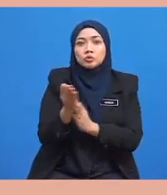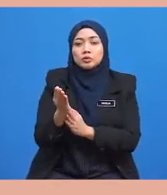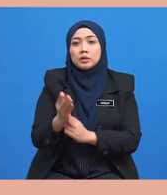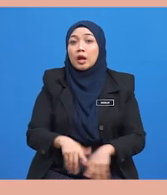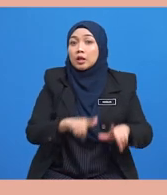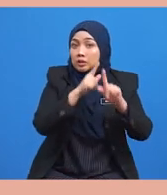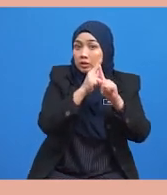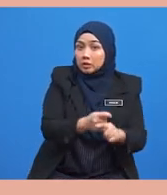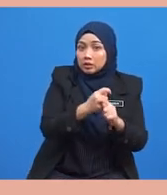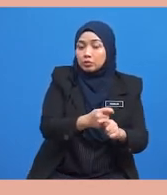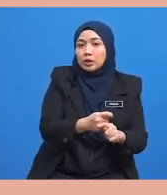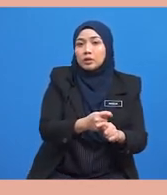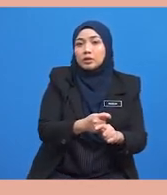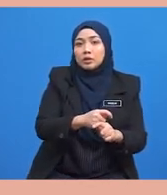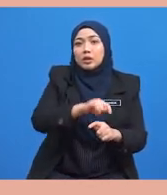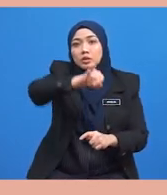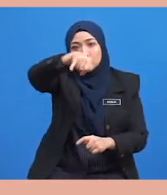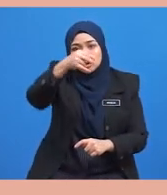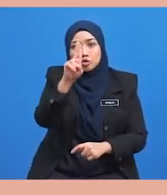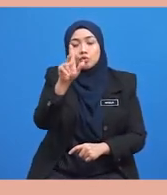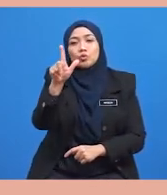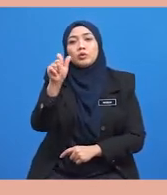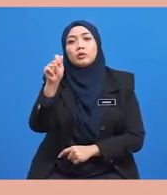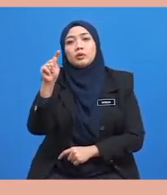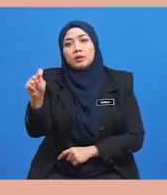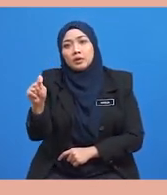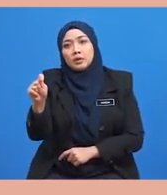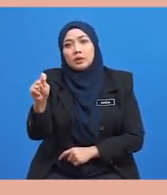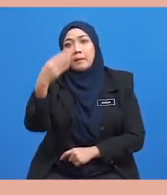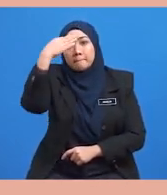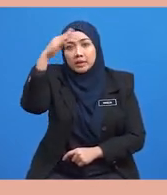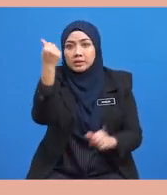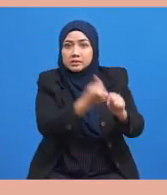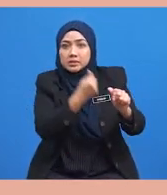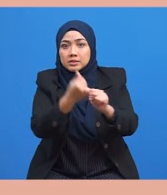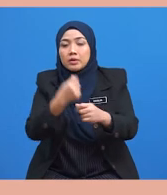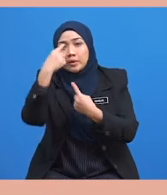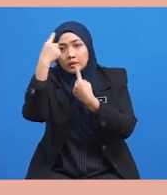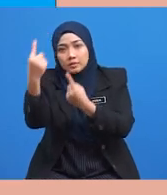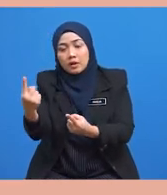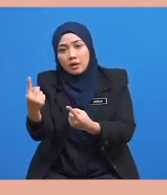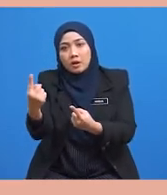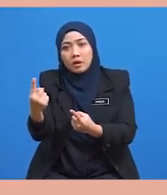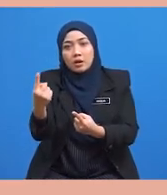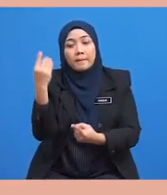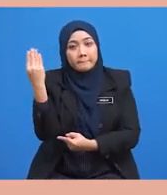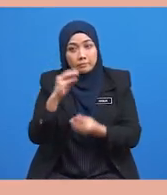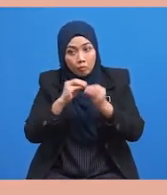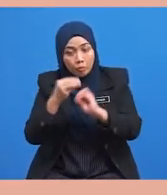julat antara kuartil bagi dua jenis set data yang mempunyai bilangan data genap dan bilangan data